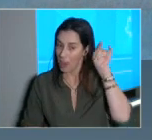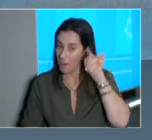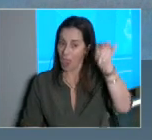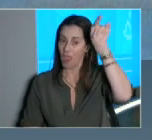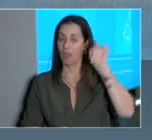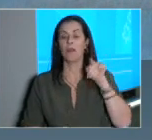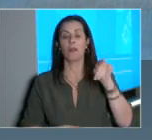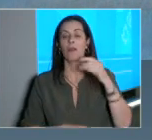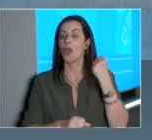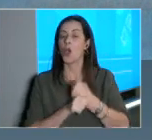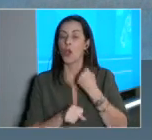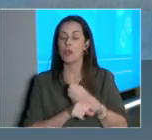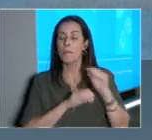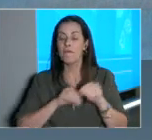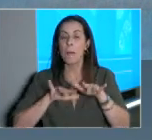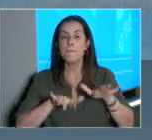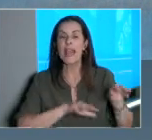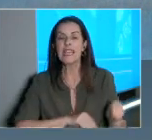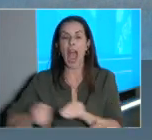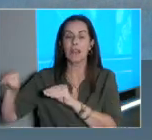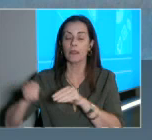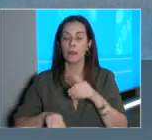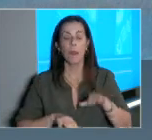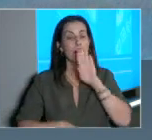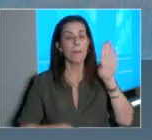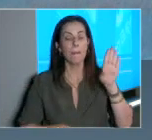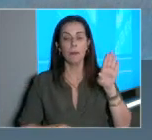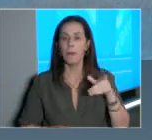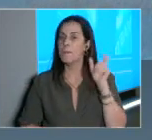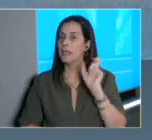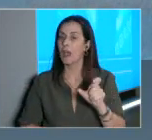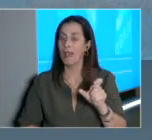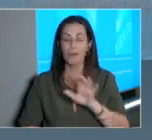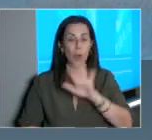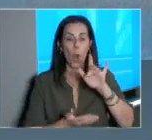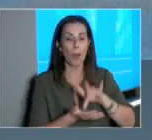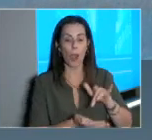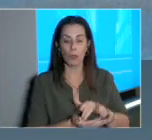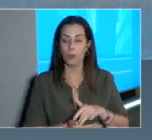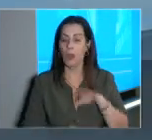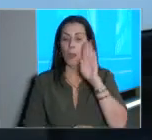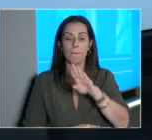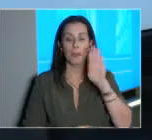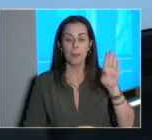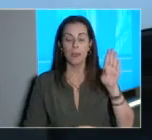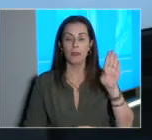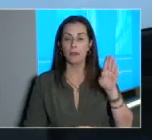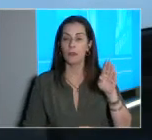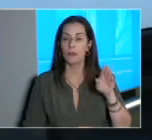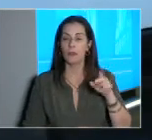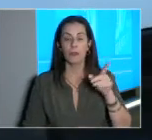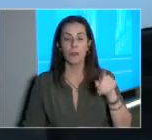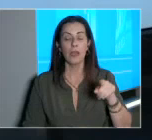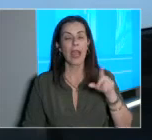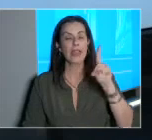הממשלה הזה מעביר מיליארדים. ראש הממשלה הזה מתחייב מעל כל במה. ראש הממשלה הזה שלח את